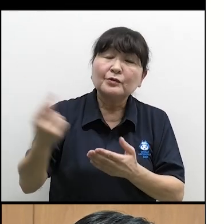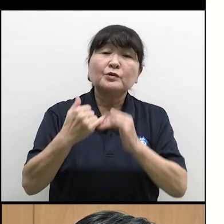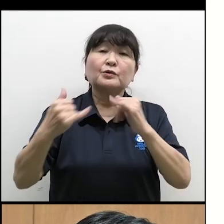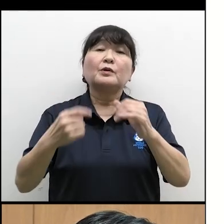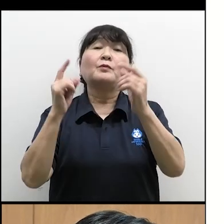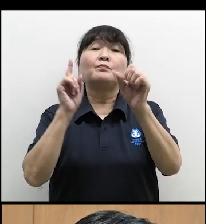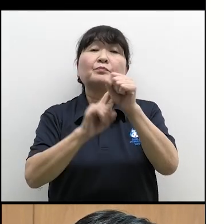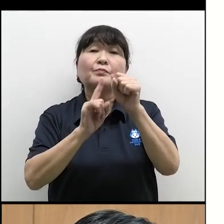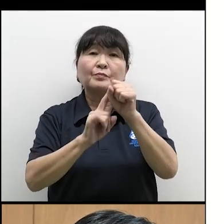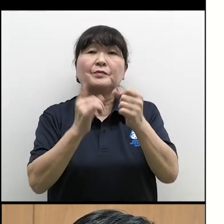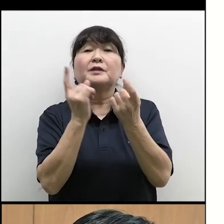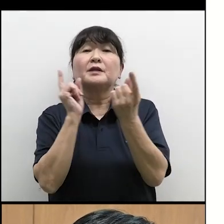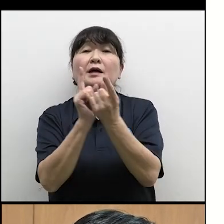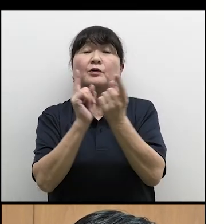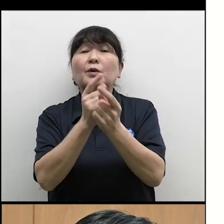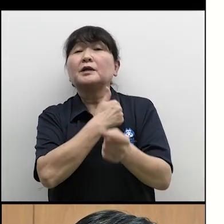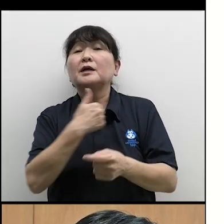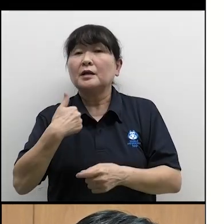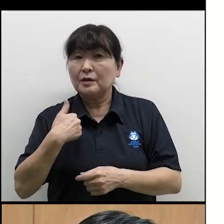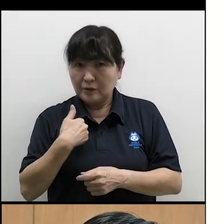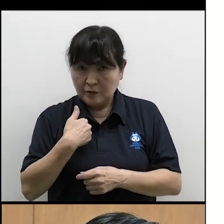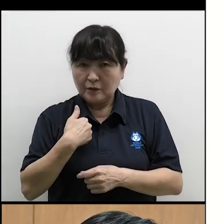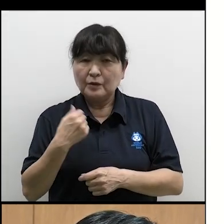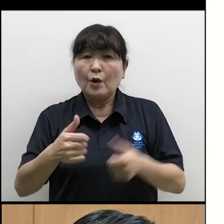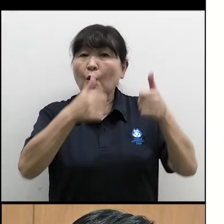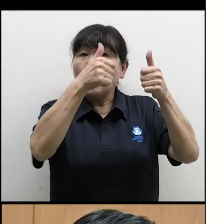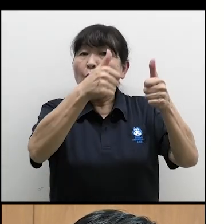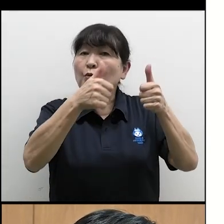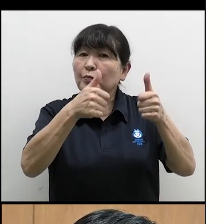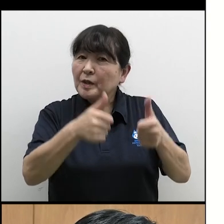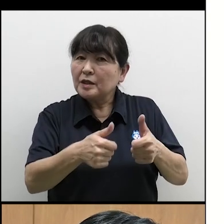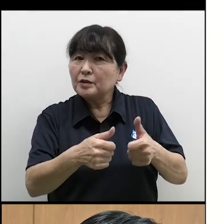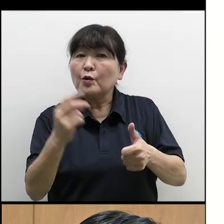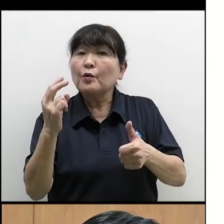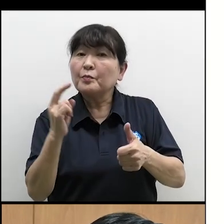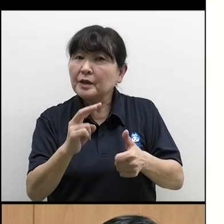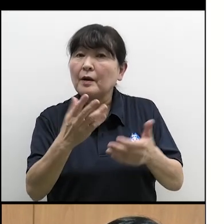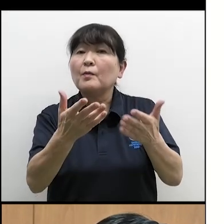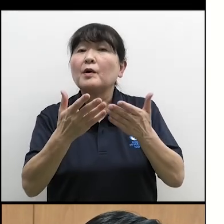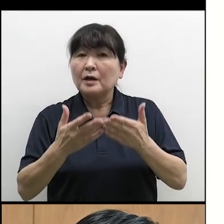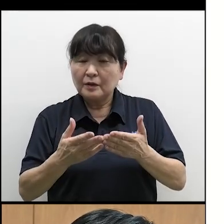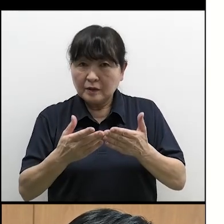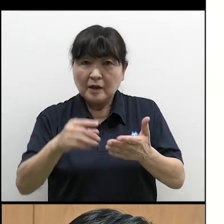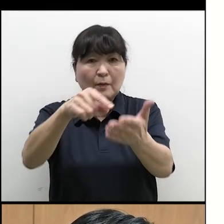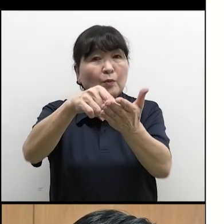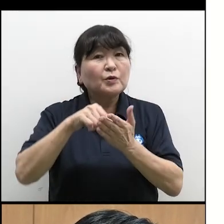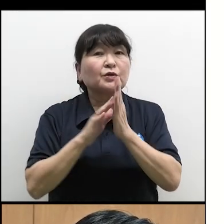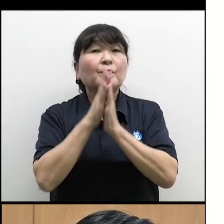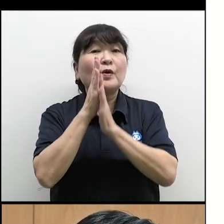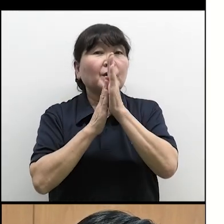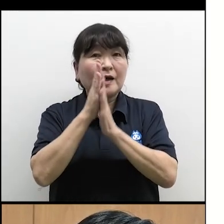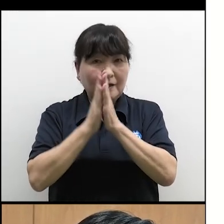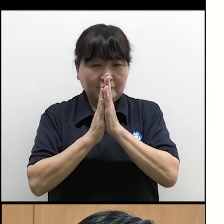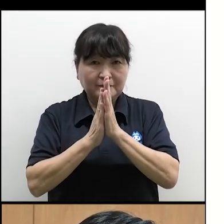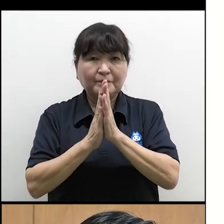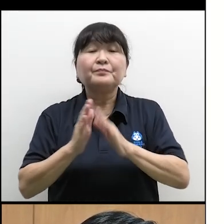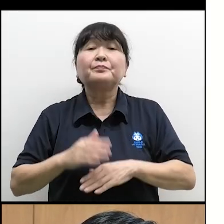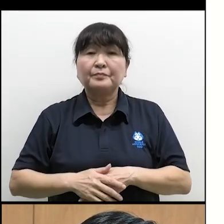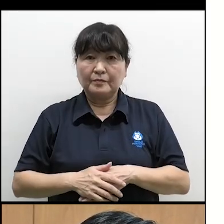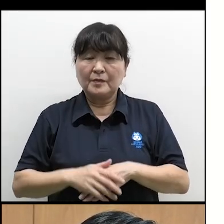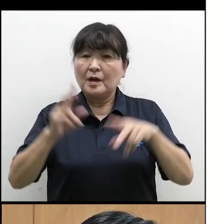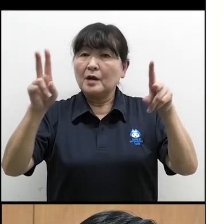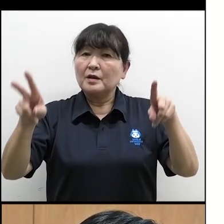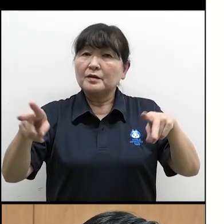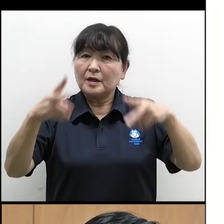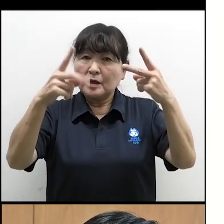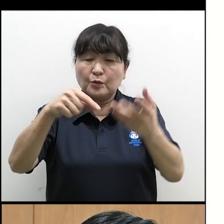やホームページでの申し込み方法からご応募ください。専用フォームの申し込み